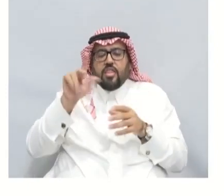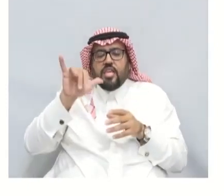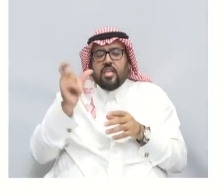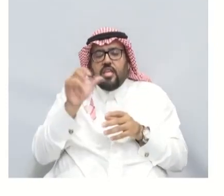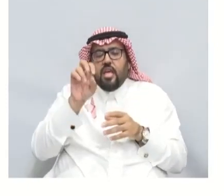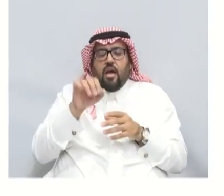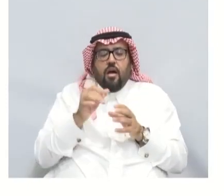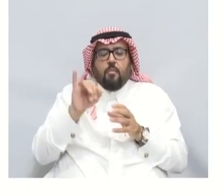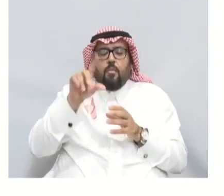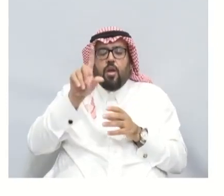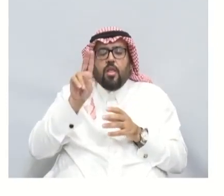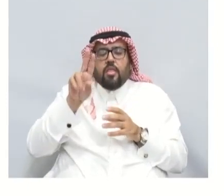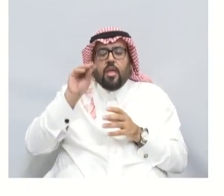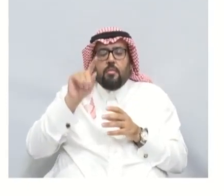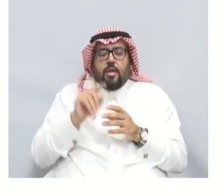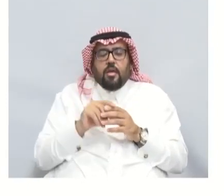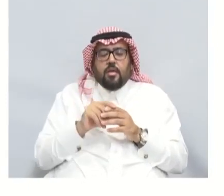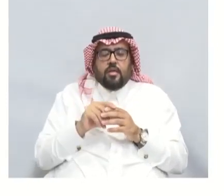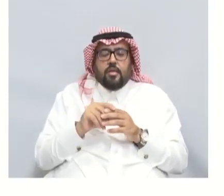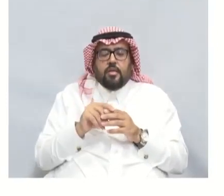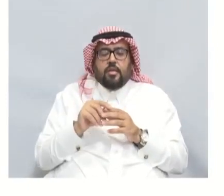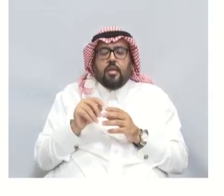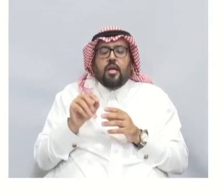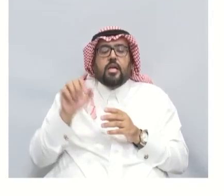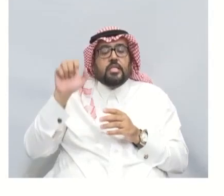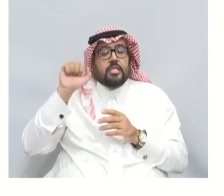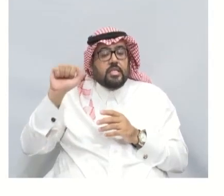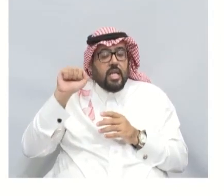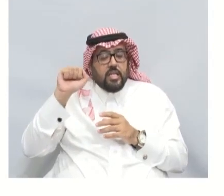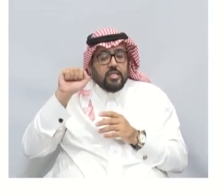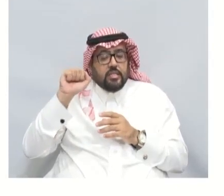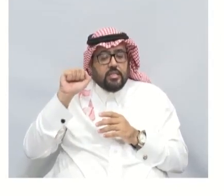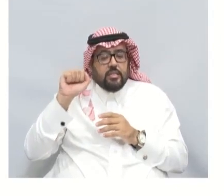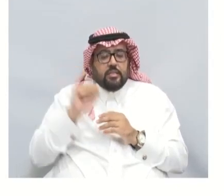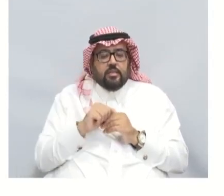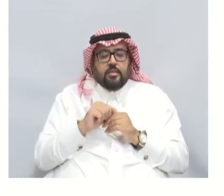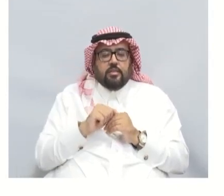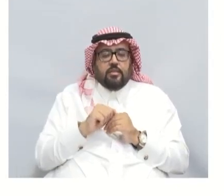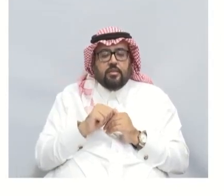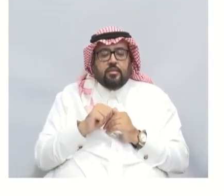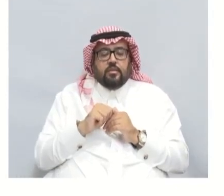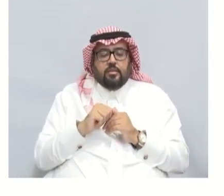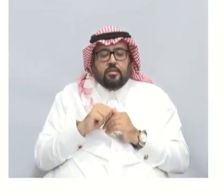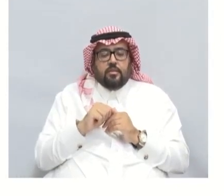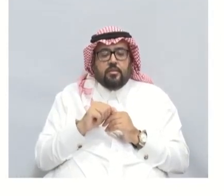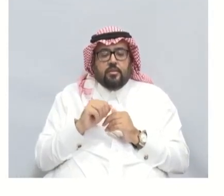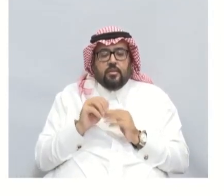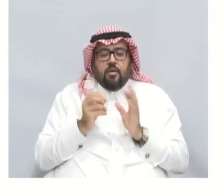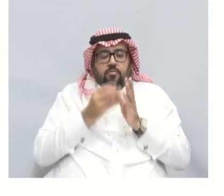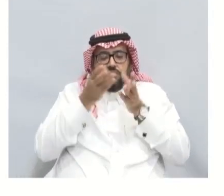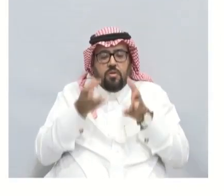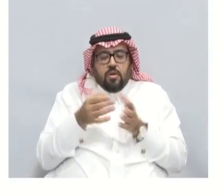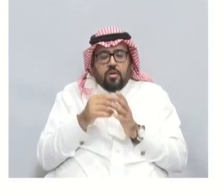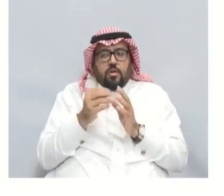ملتهبة ترتبط بمن؟ أحسنتم، رائعين، فكروا معي، أحسنتم، بما أنه رماد